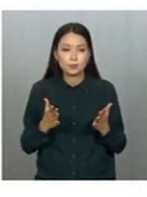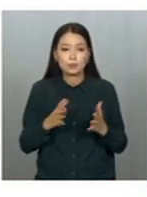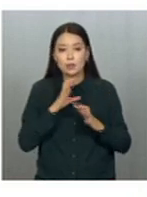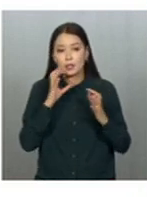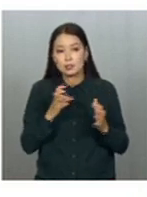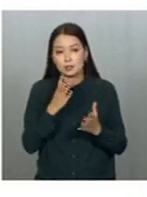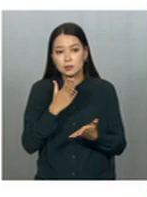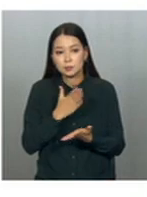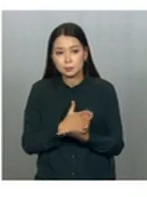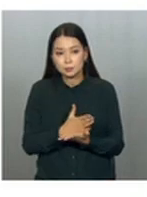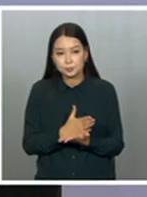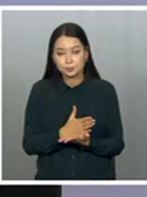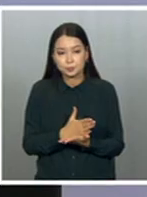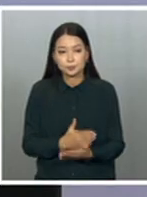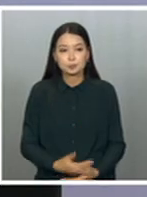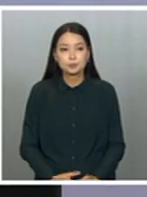болатын.